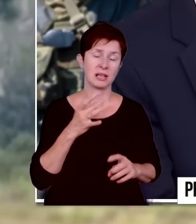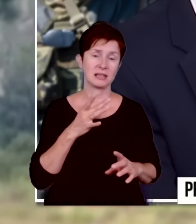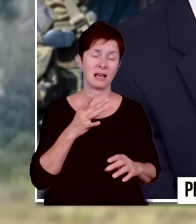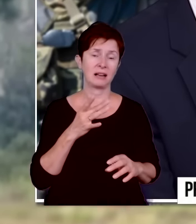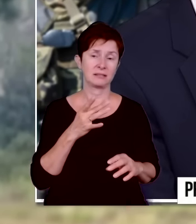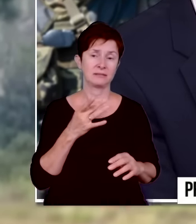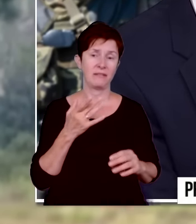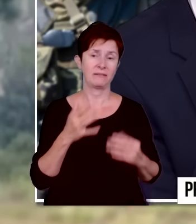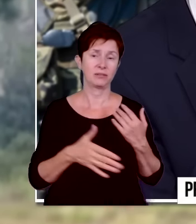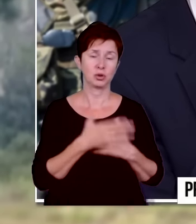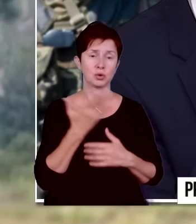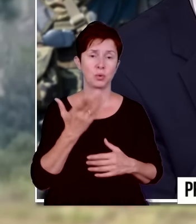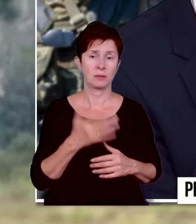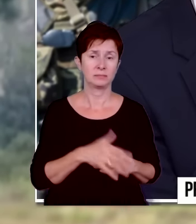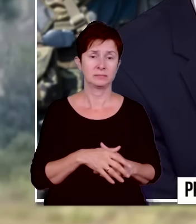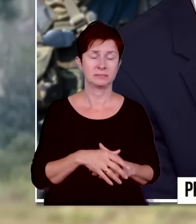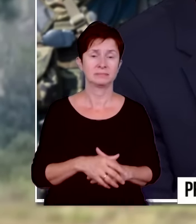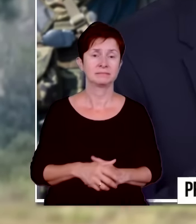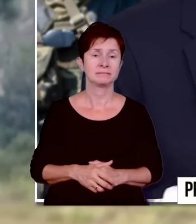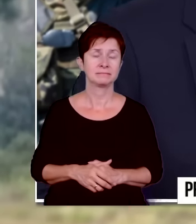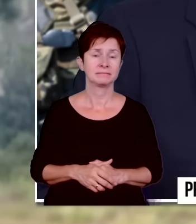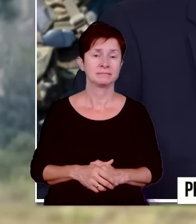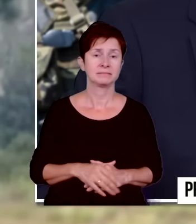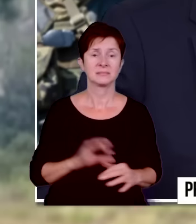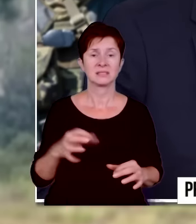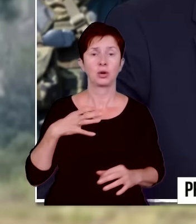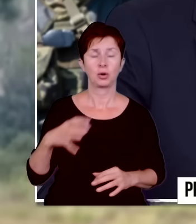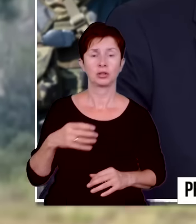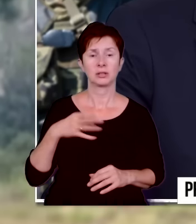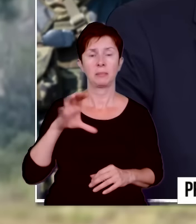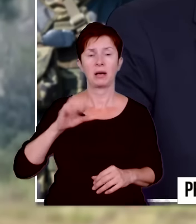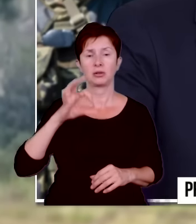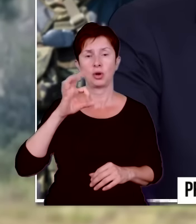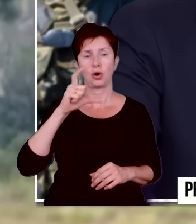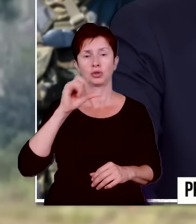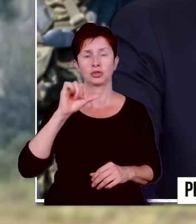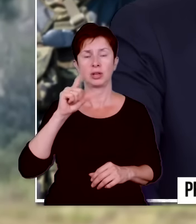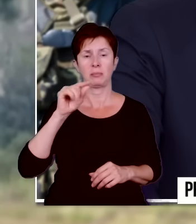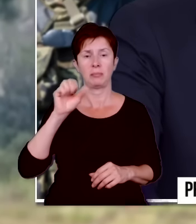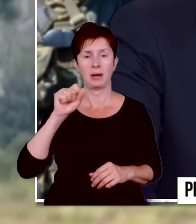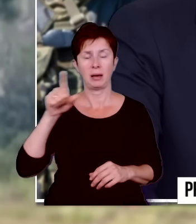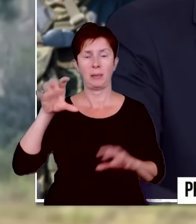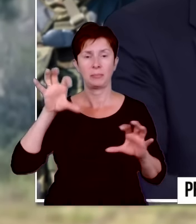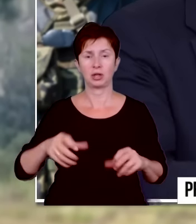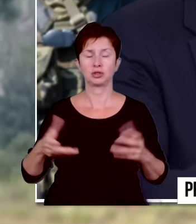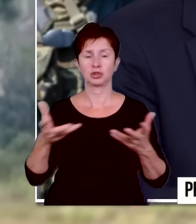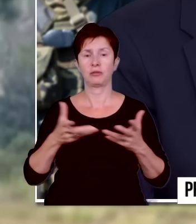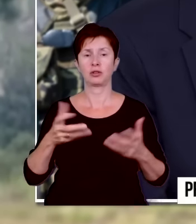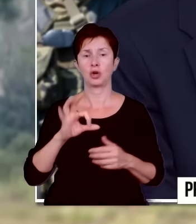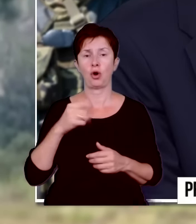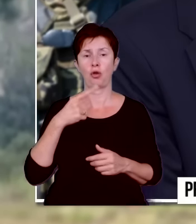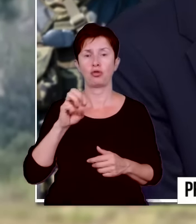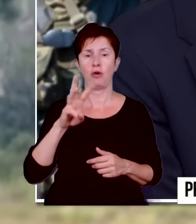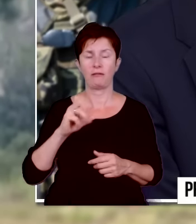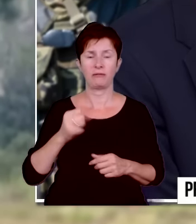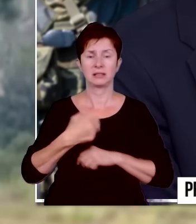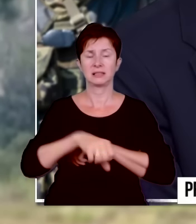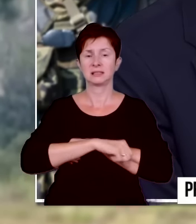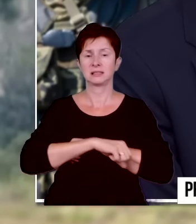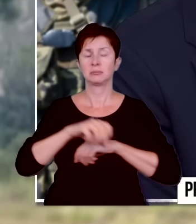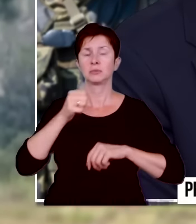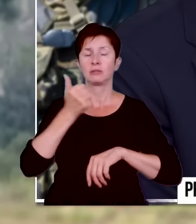dobrze panie ministrze naszym gościem Marcin Ociepa były wiceminister Obrony Narodowej prezes Stenia od nowa wiceprzewodniczący klubu parlamentarnego